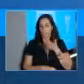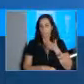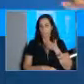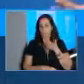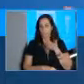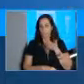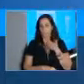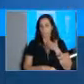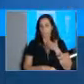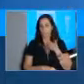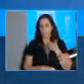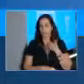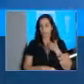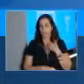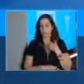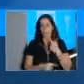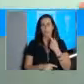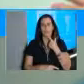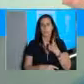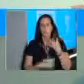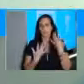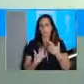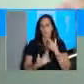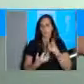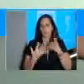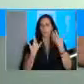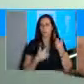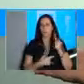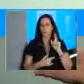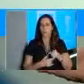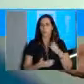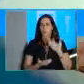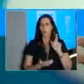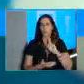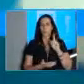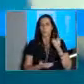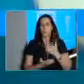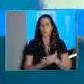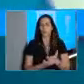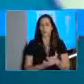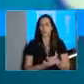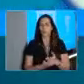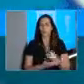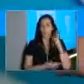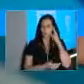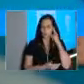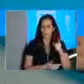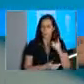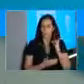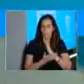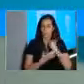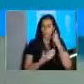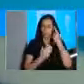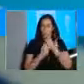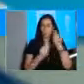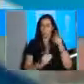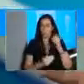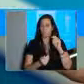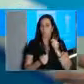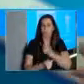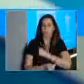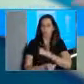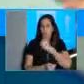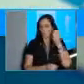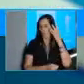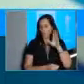אליהו. דבר איתנו בנתונים. הוא לא צריך, בוודאי. הוא לא צריך את העובדות. דעתו קבועה מראש. הדתה שמה